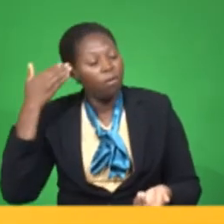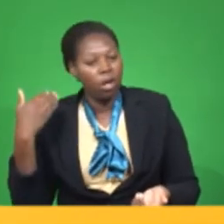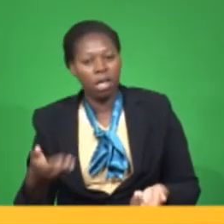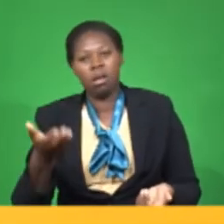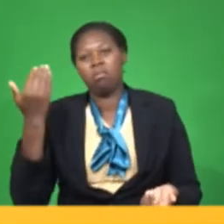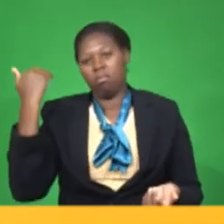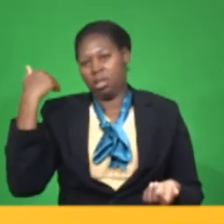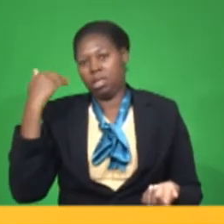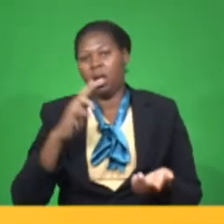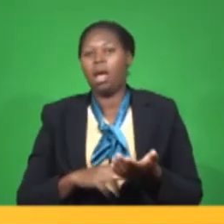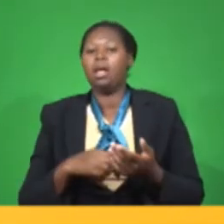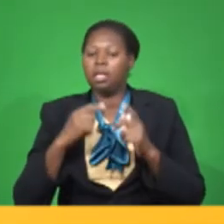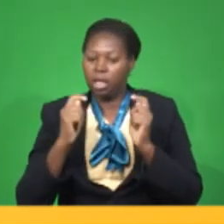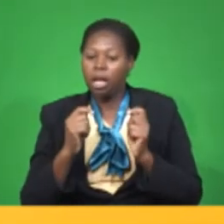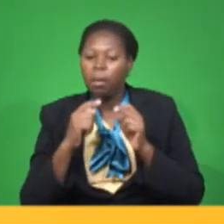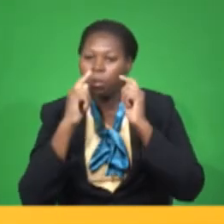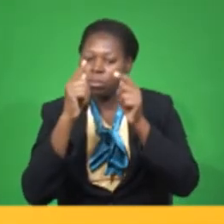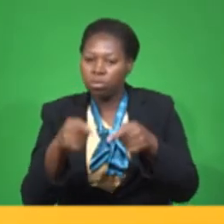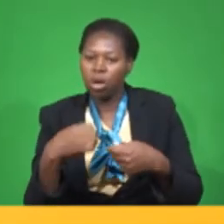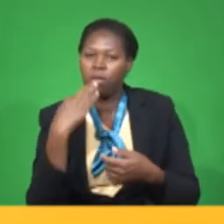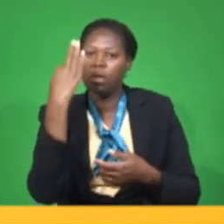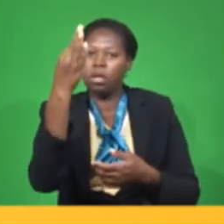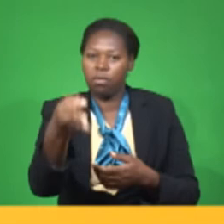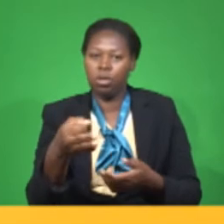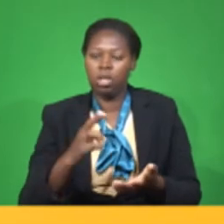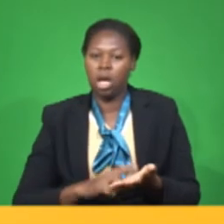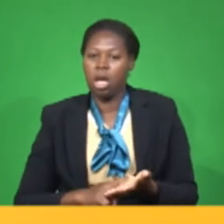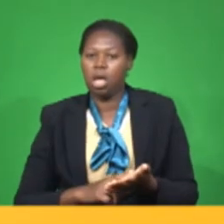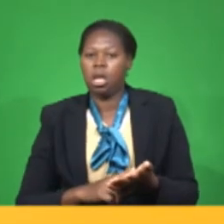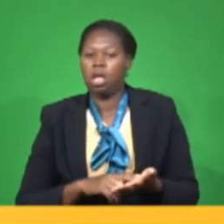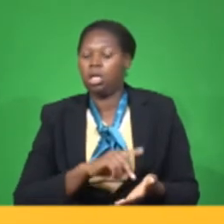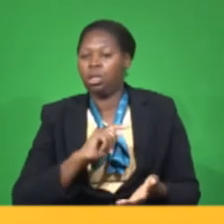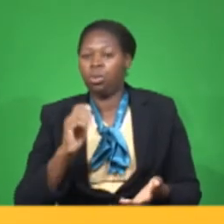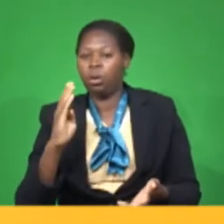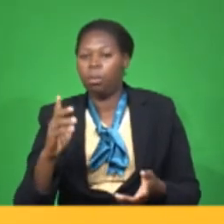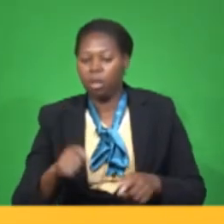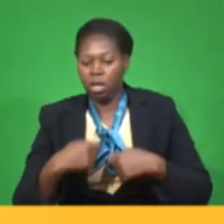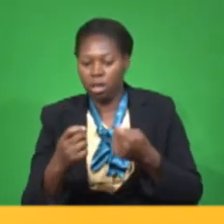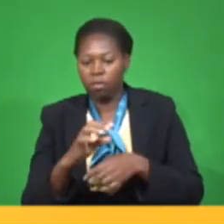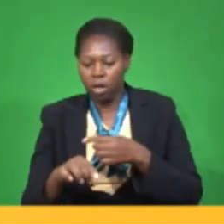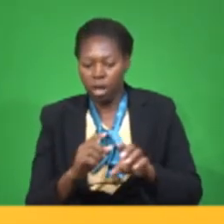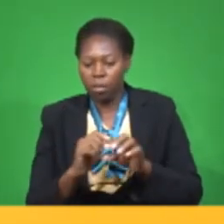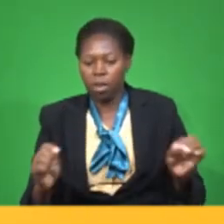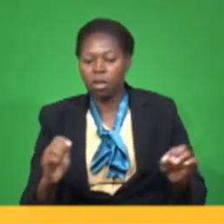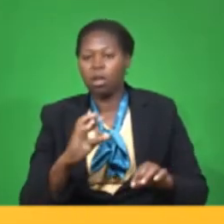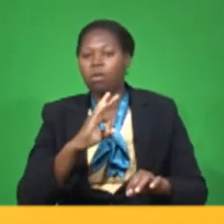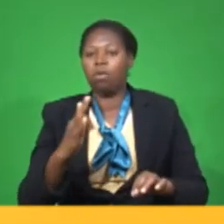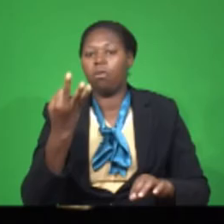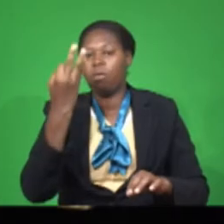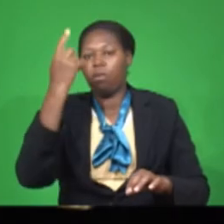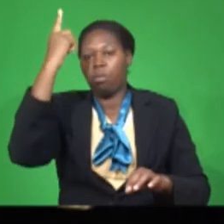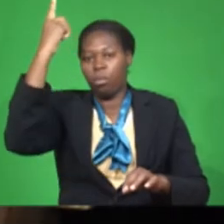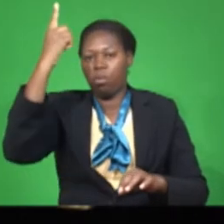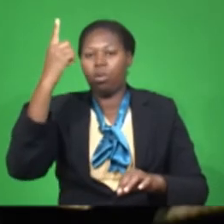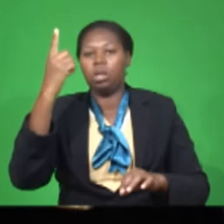mberi ndinoshingairira kunharidzana kuti ndipiwe mubayiro wekudana kwamwari kunobva kudenga muna Kristu